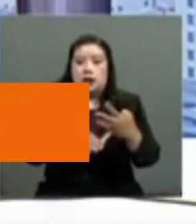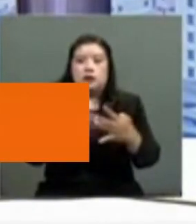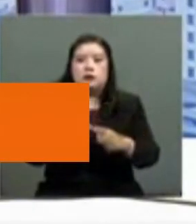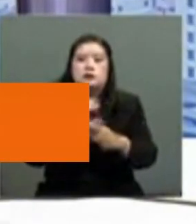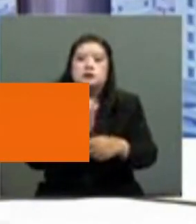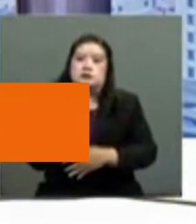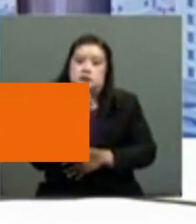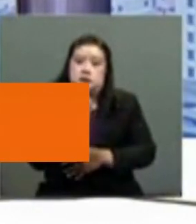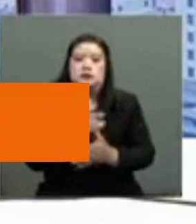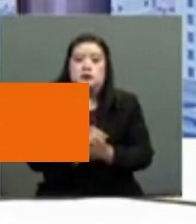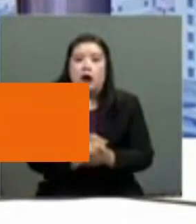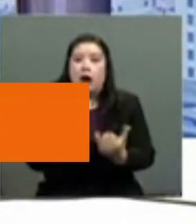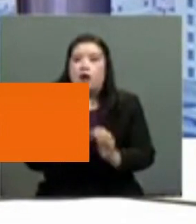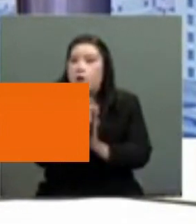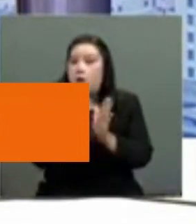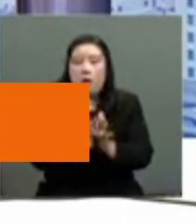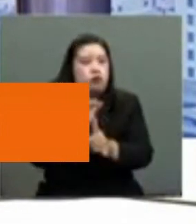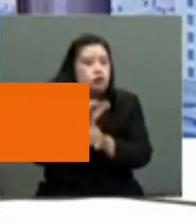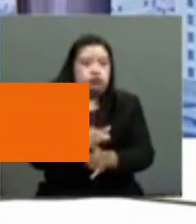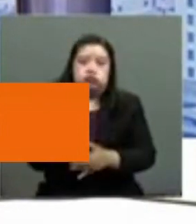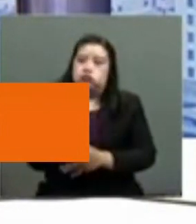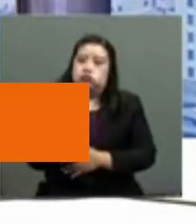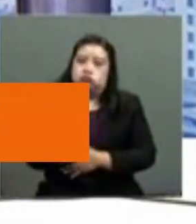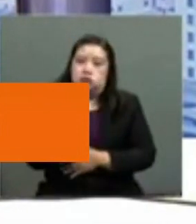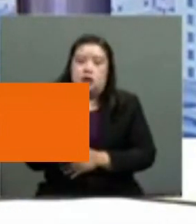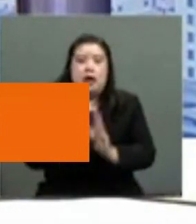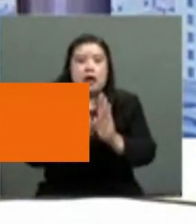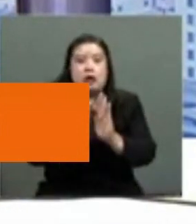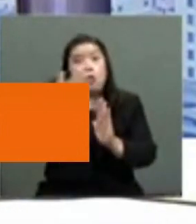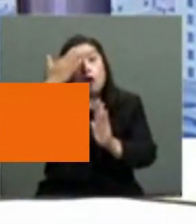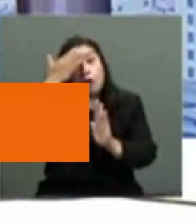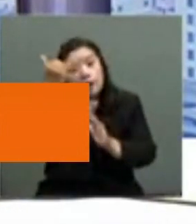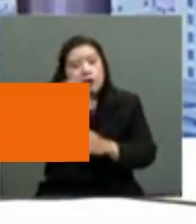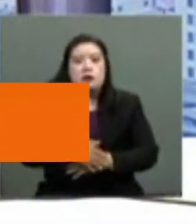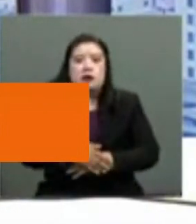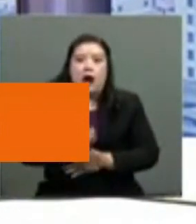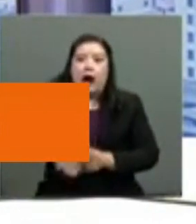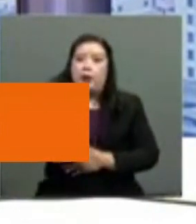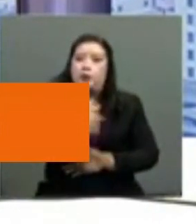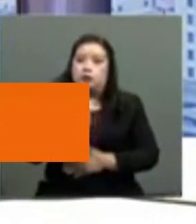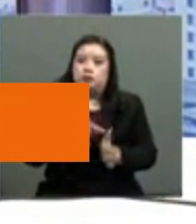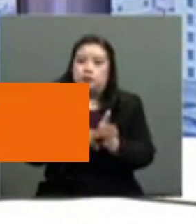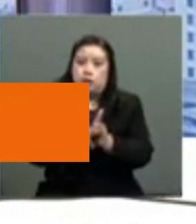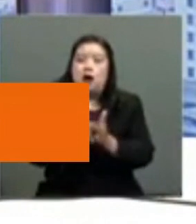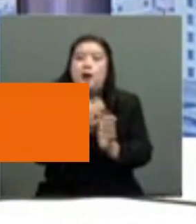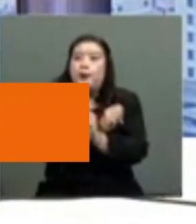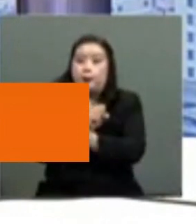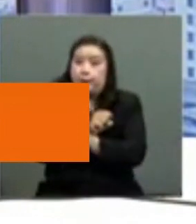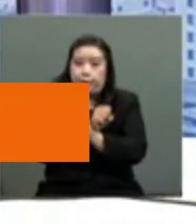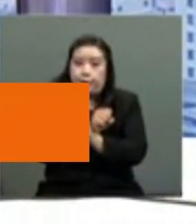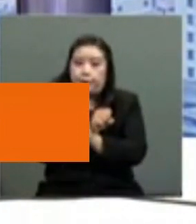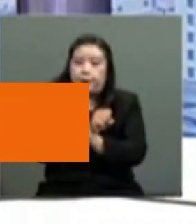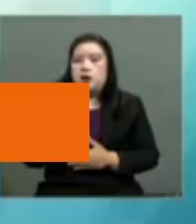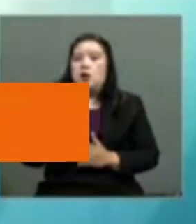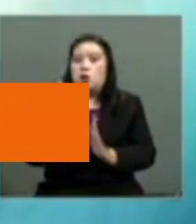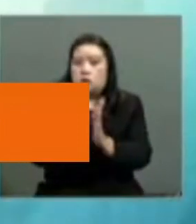ติพลเอกสมศักดิ์รุ่งสีตาได้แถลงมาตรฐานกลางในการผ่อนปรนกิจการและกิจกรรม6ประเภทซึ่งเป็นก